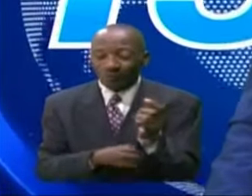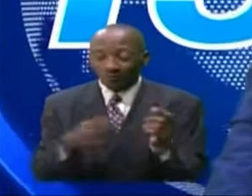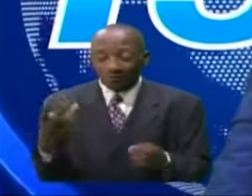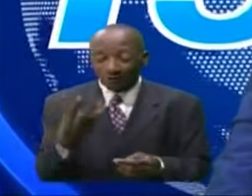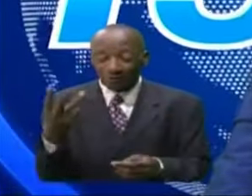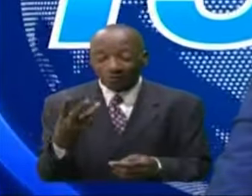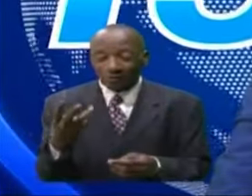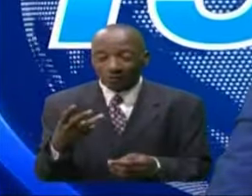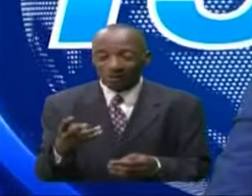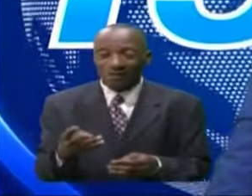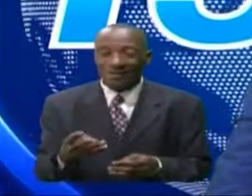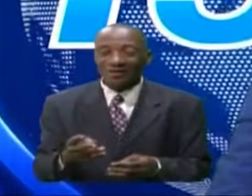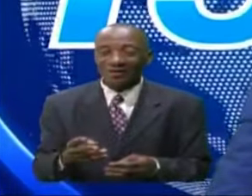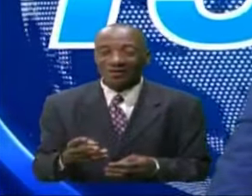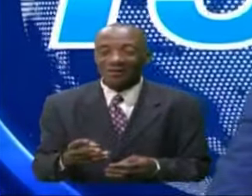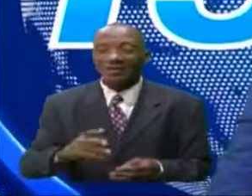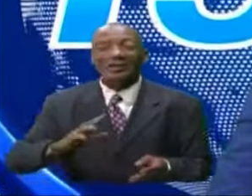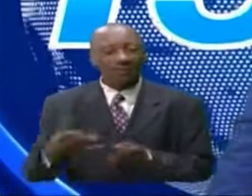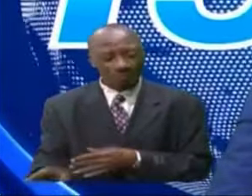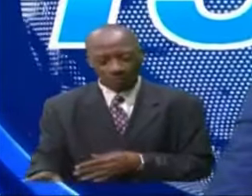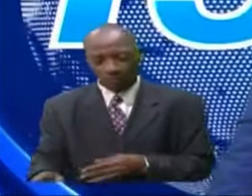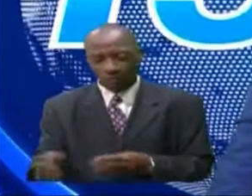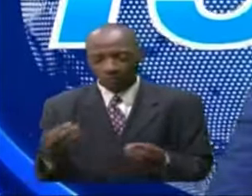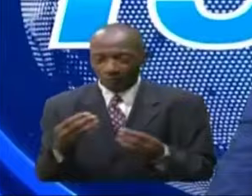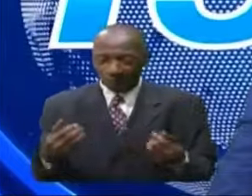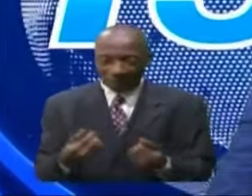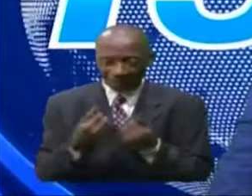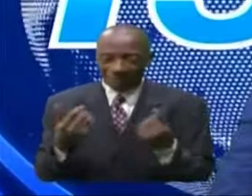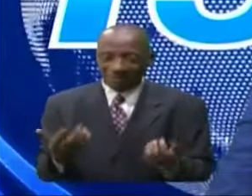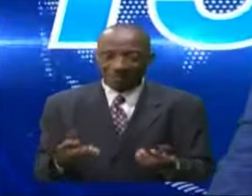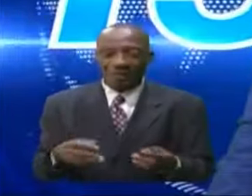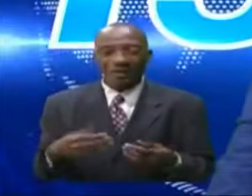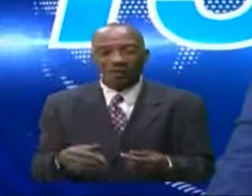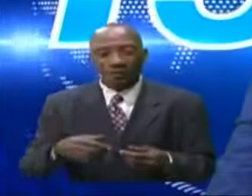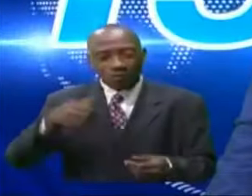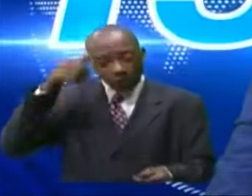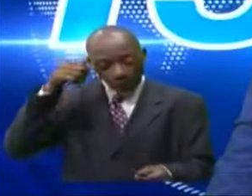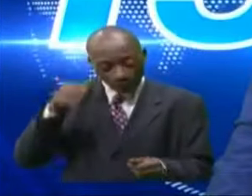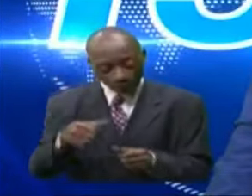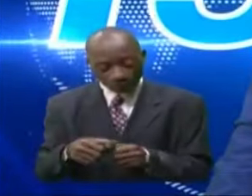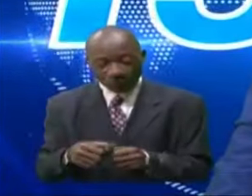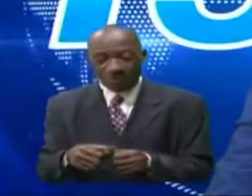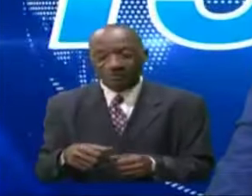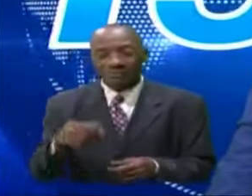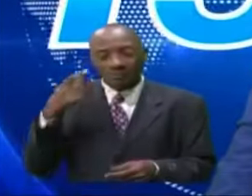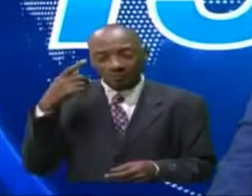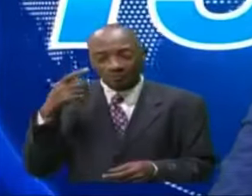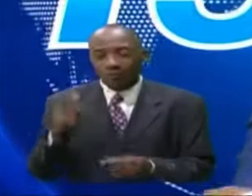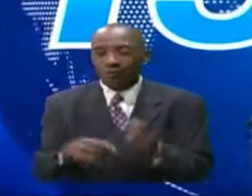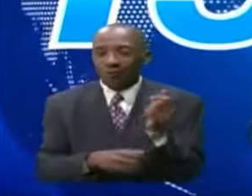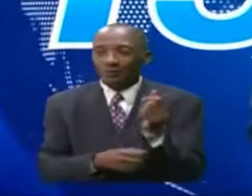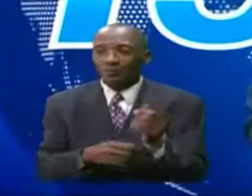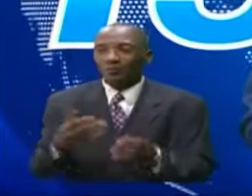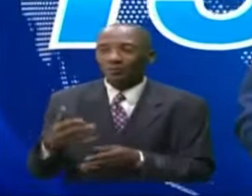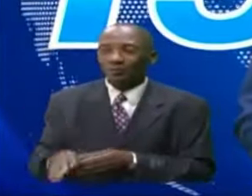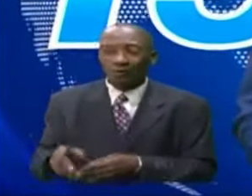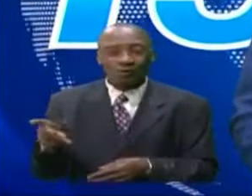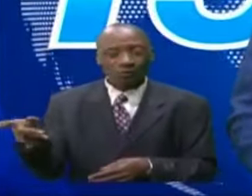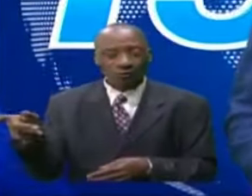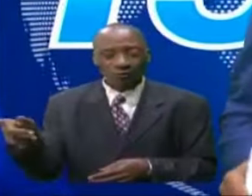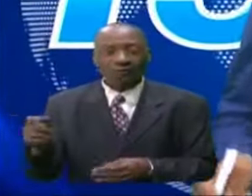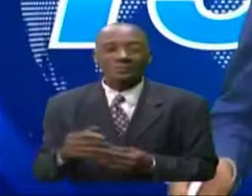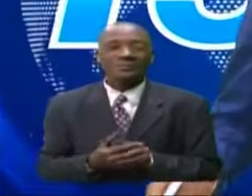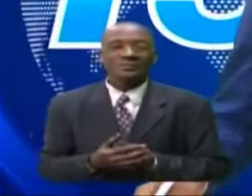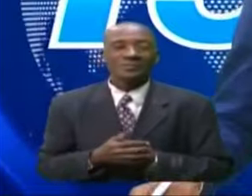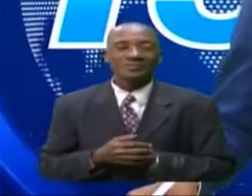en mémoire de ces victimes. Messe dite Ali Kassi, en présence de membres de famille de ces disparus et du directeur général de la